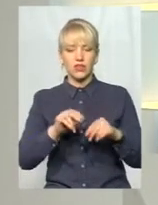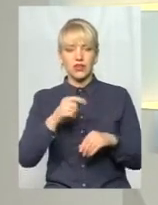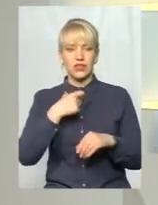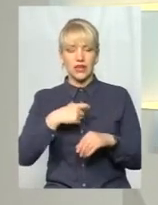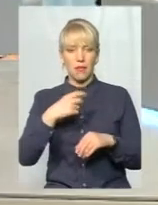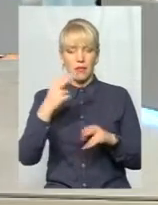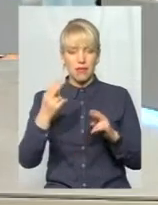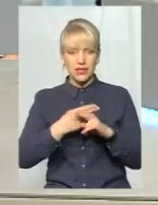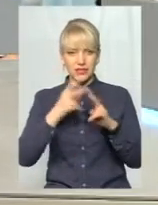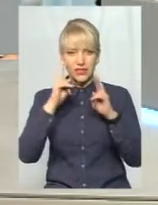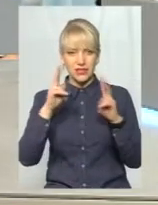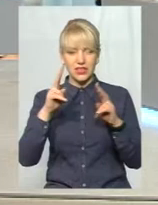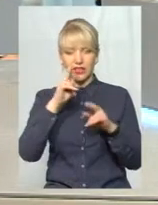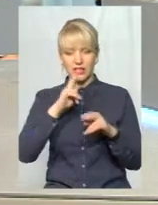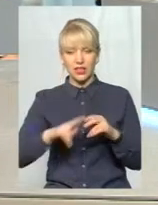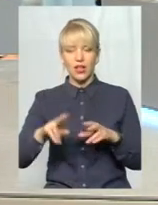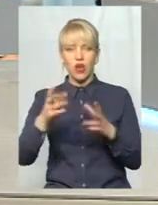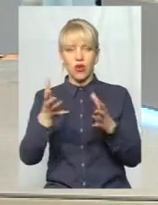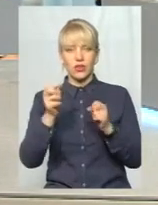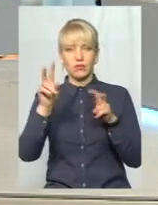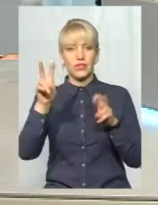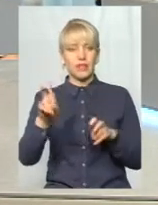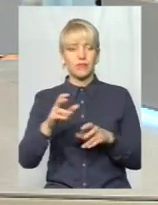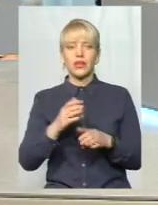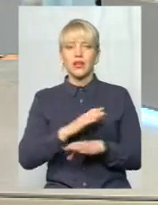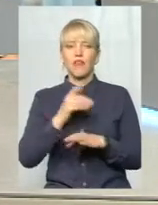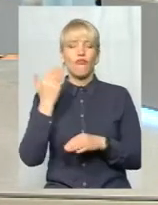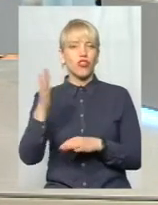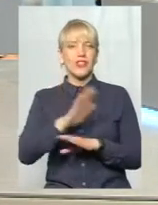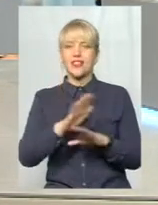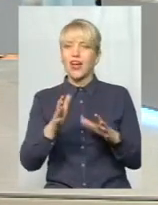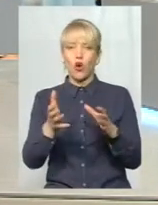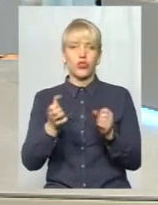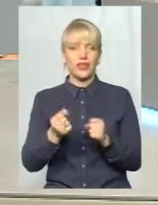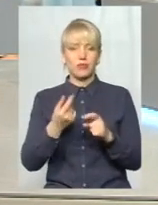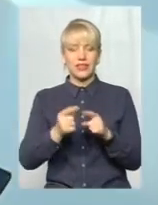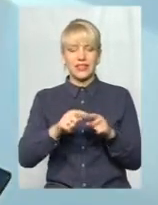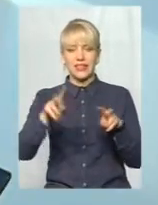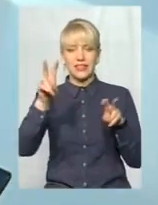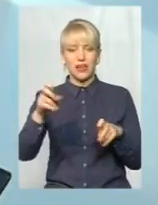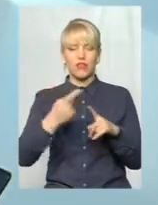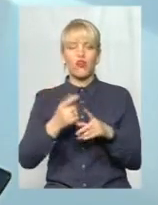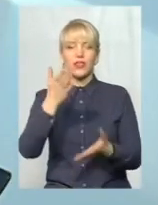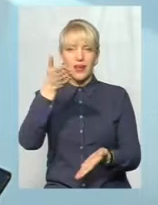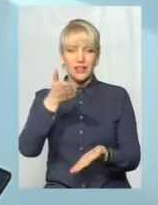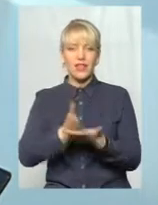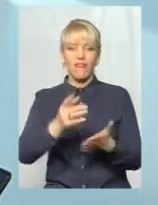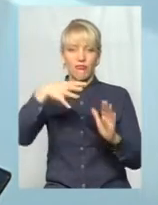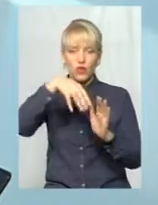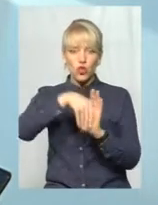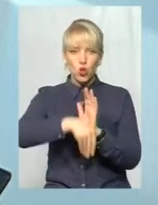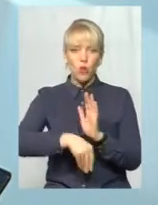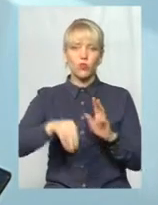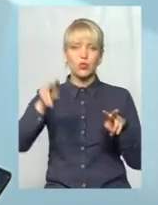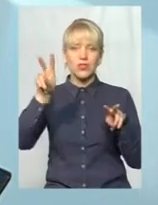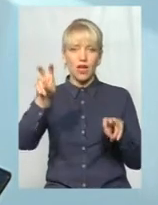отримали статус, правильно? Ні, вони статус не отримали, вони є в такому статусі. Це фактично межа між тим, що особа станом на